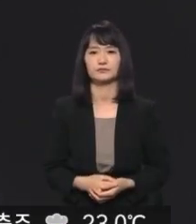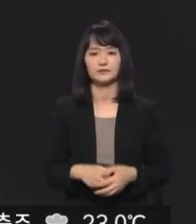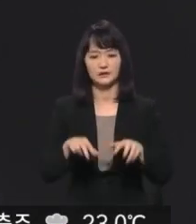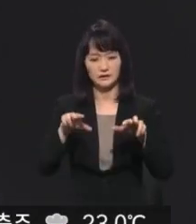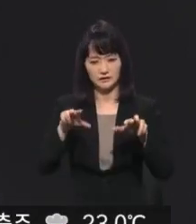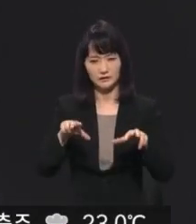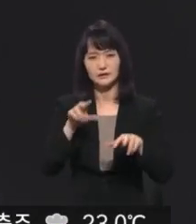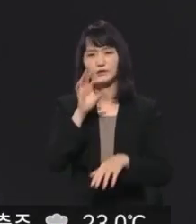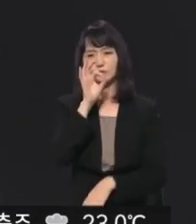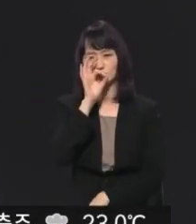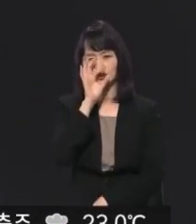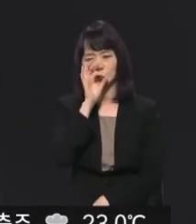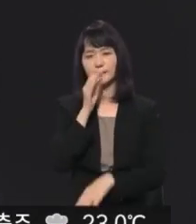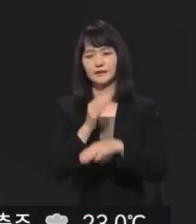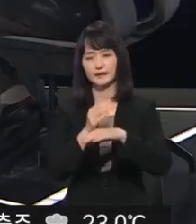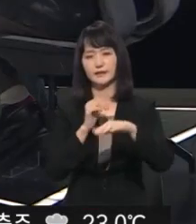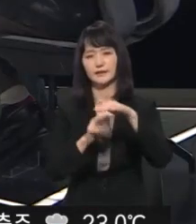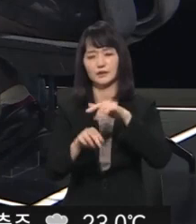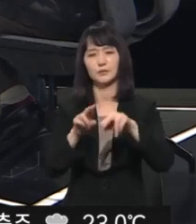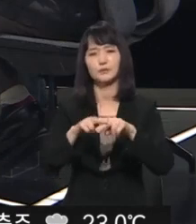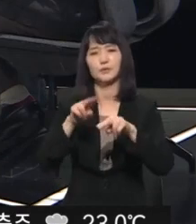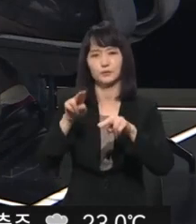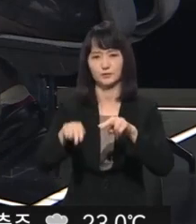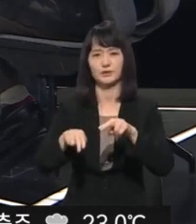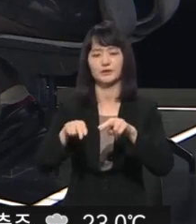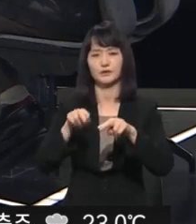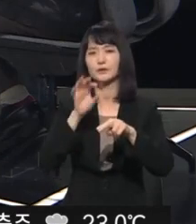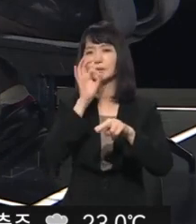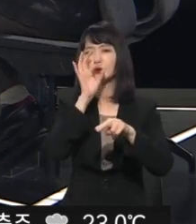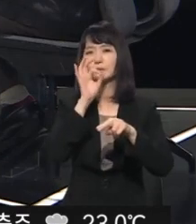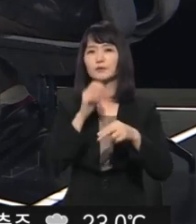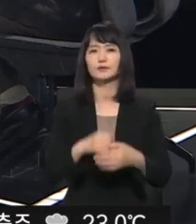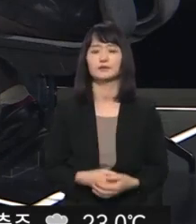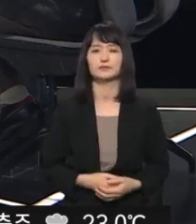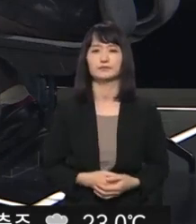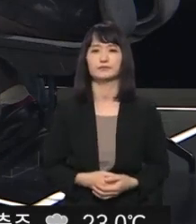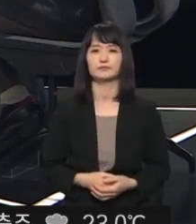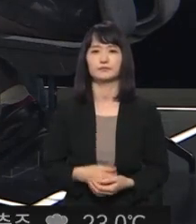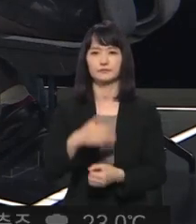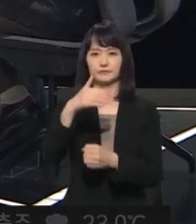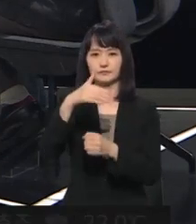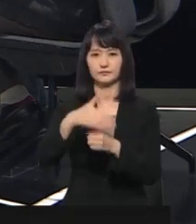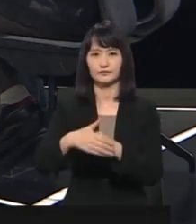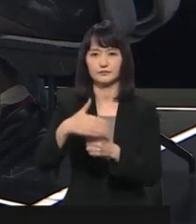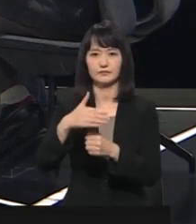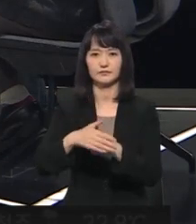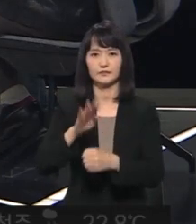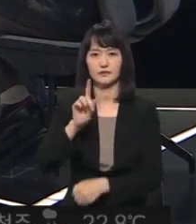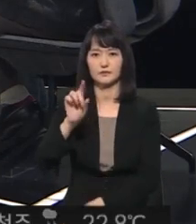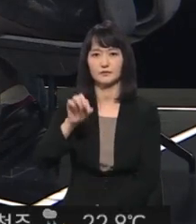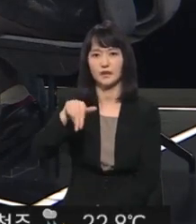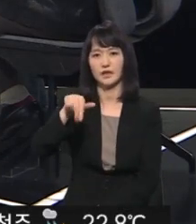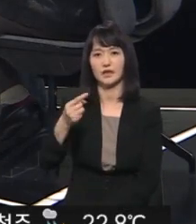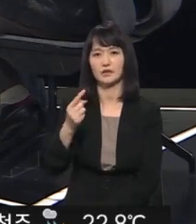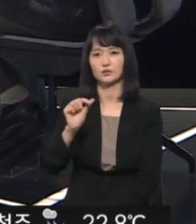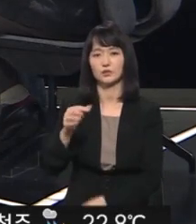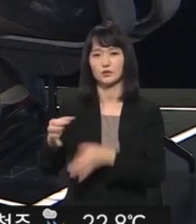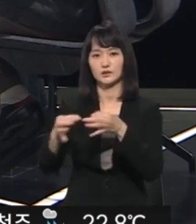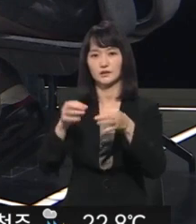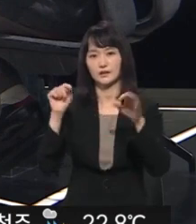예 이 전 대표는 페이스북에 또 대구에 당 촌 시장 간 사진들을 올렸습니다